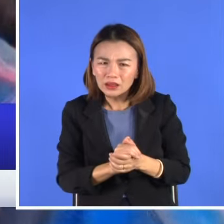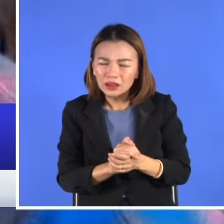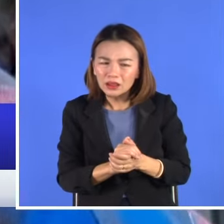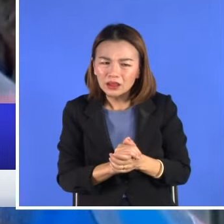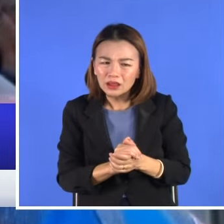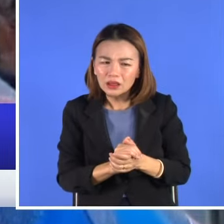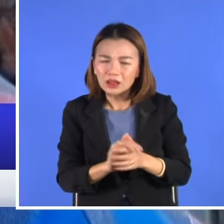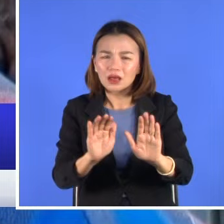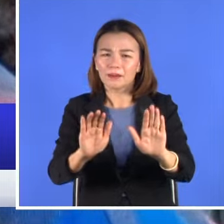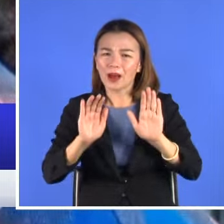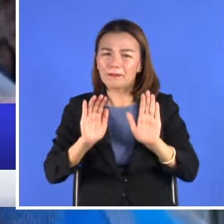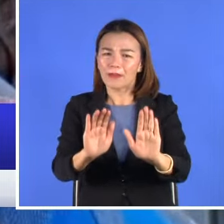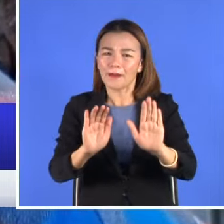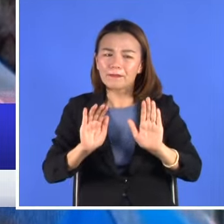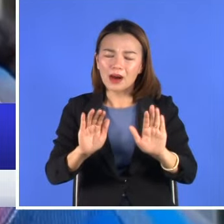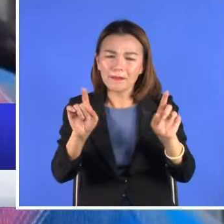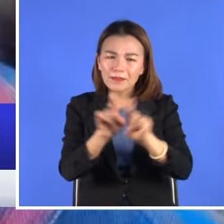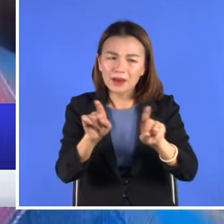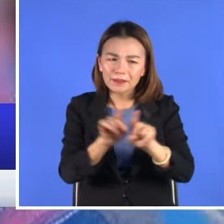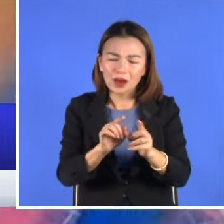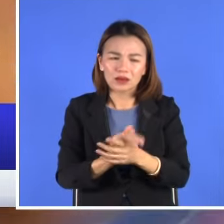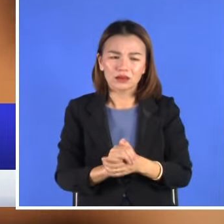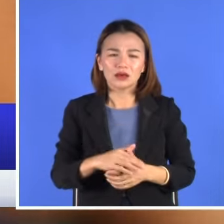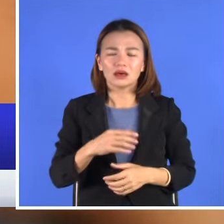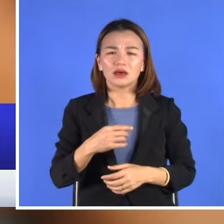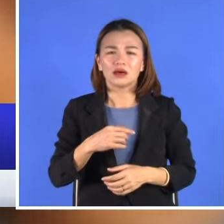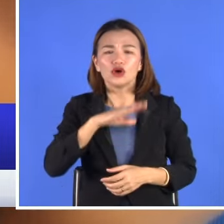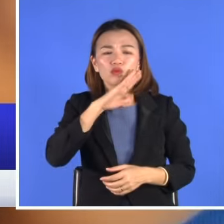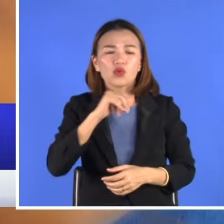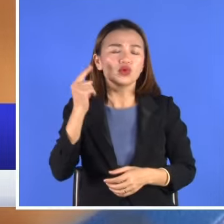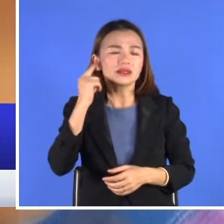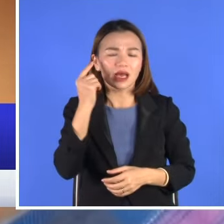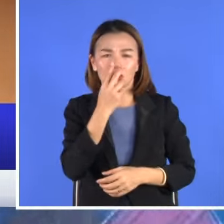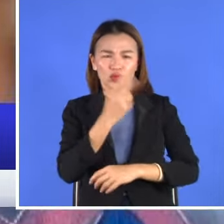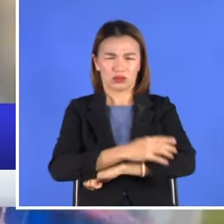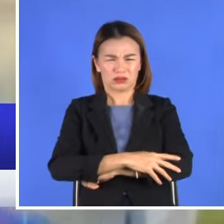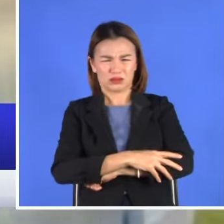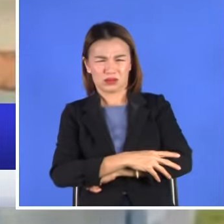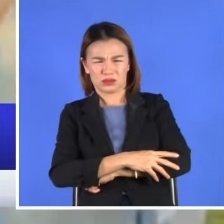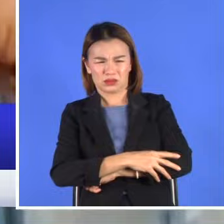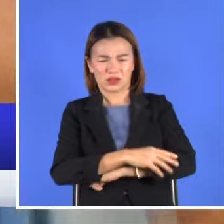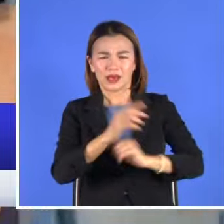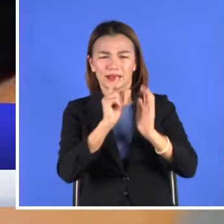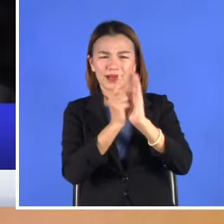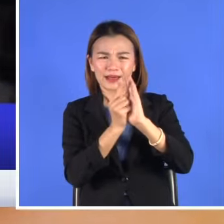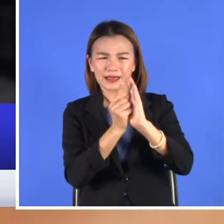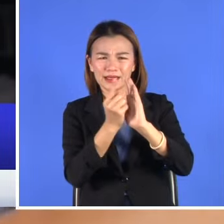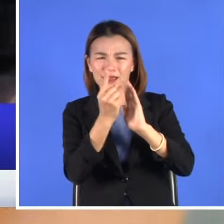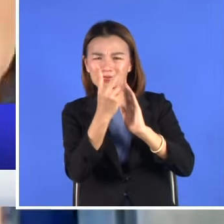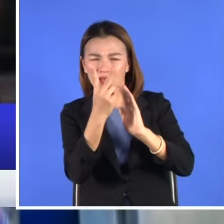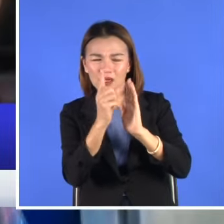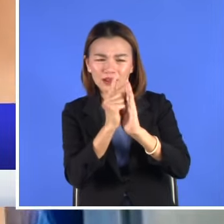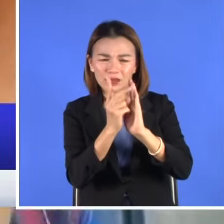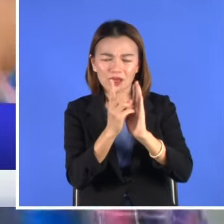อยู่ใช่ครับทีี่หมูมันก็ก็ร้องยืนดูอ่าประมาณนาที 2นาทีครับเเลยตัดสินใจอ่าเปิด